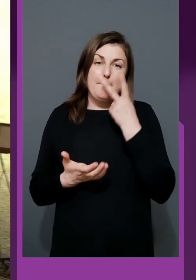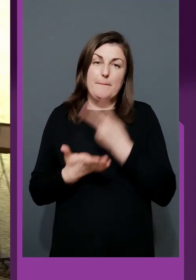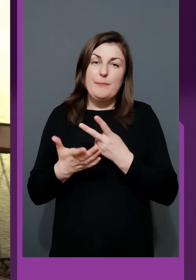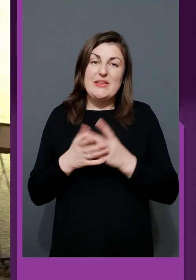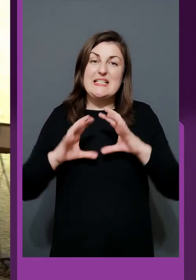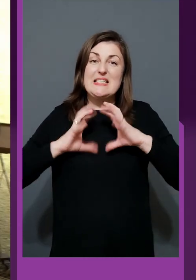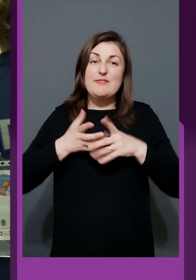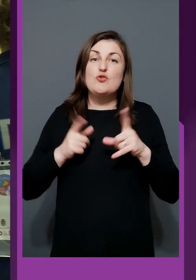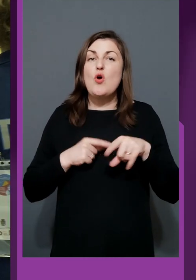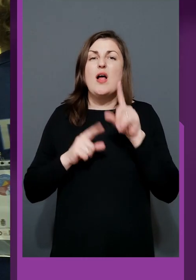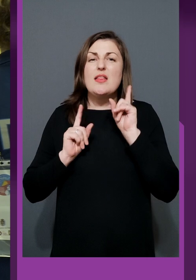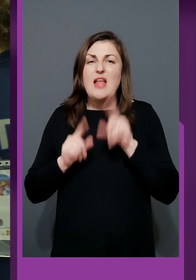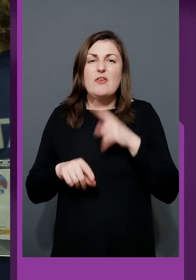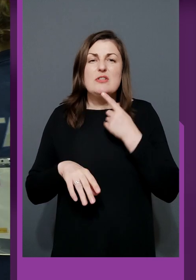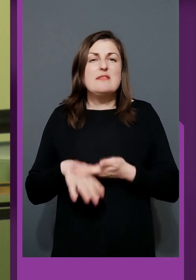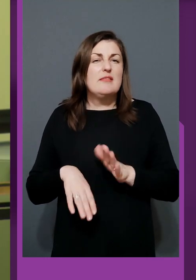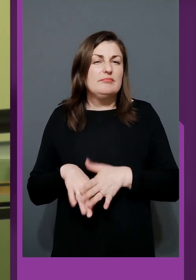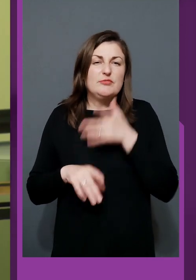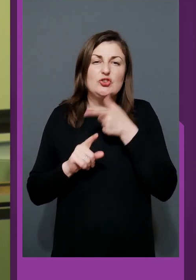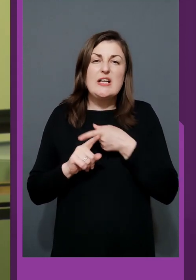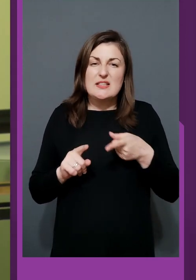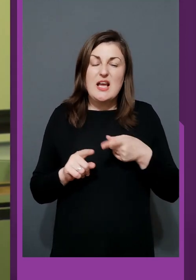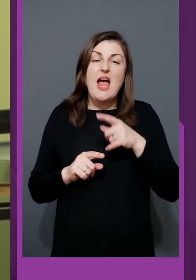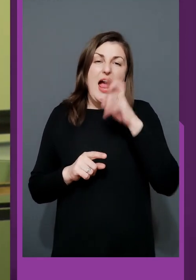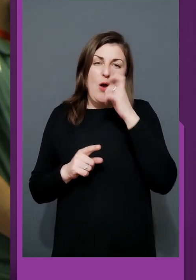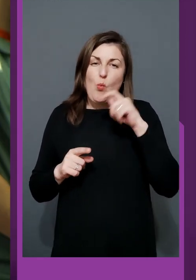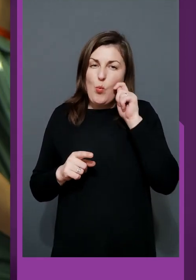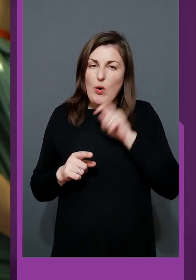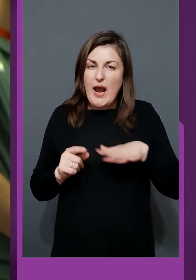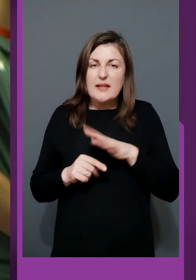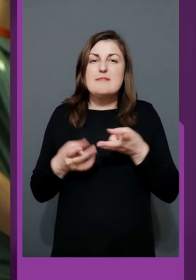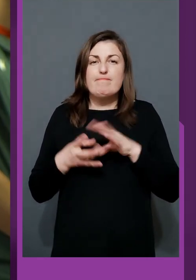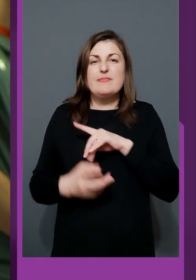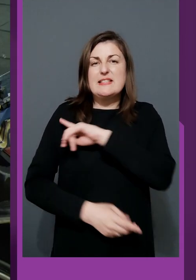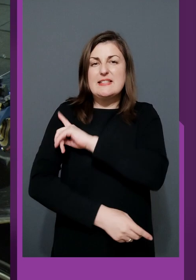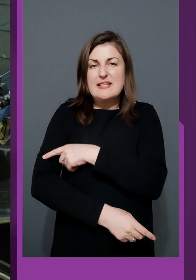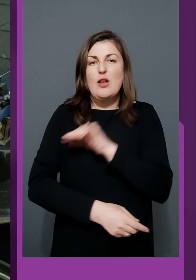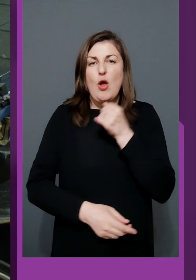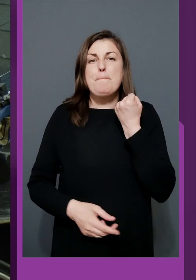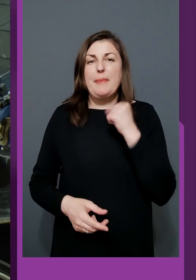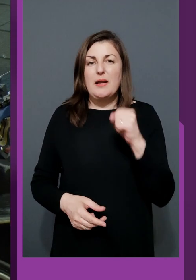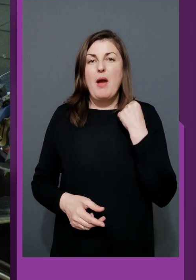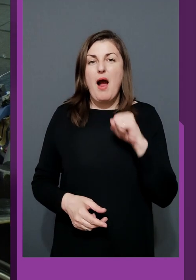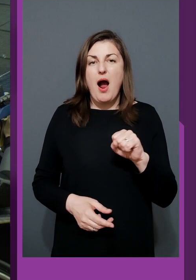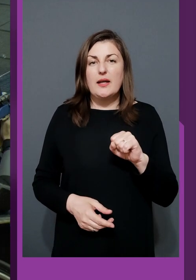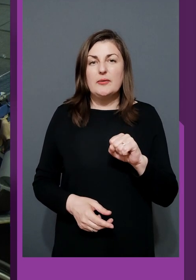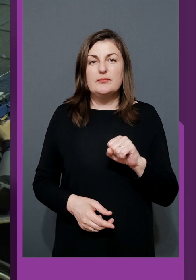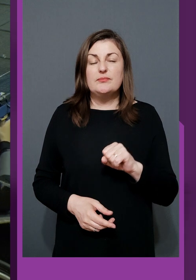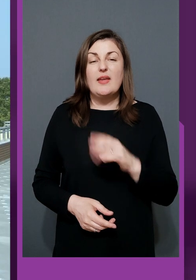продемонстрували світові що навіть у найскладніші часи Україна залишається сильною та